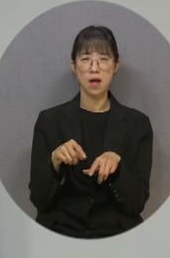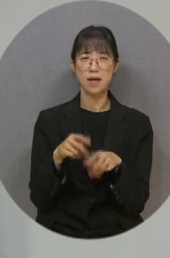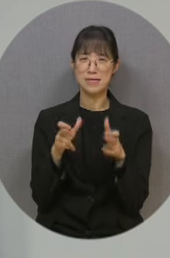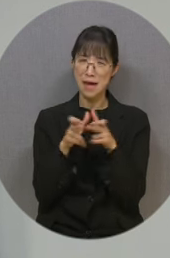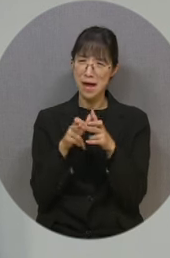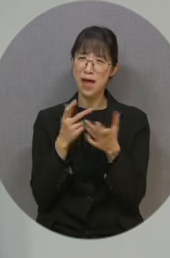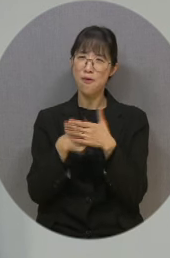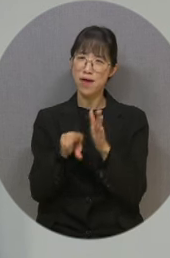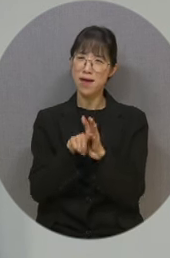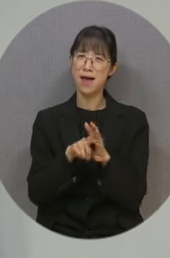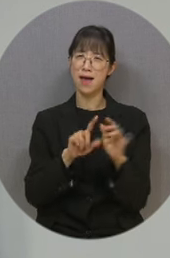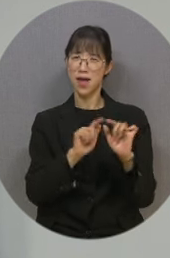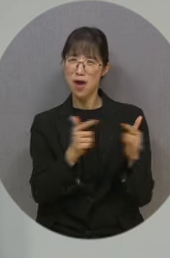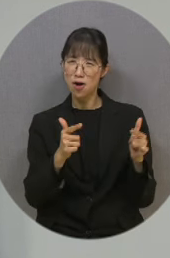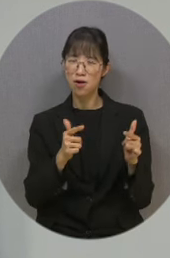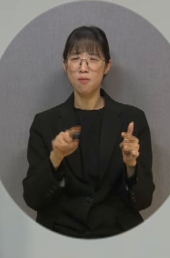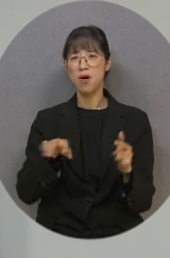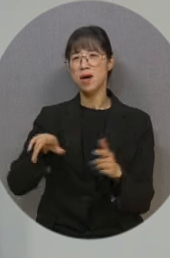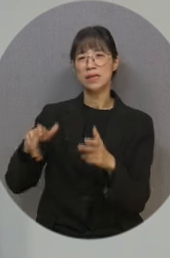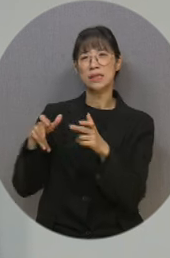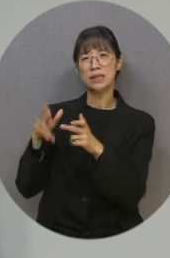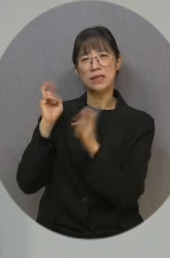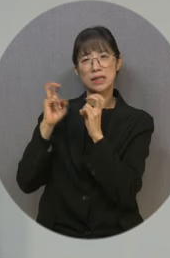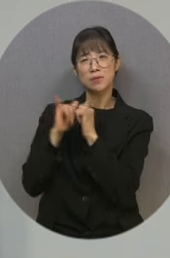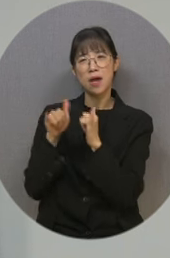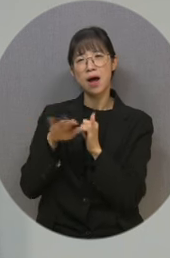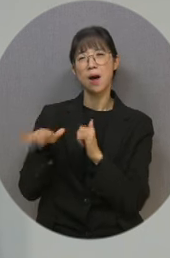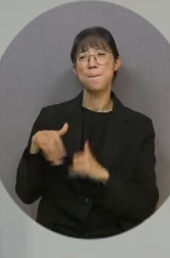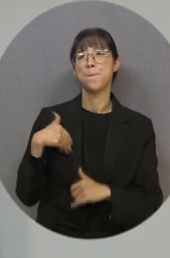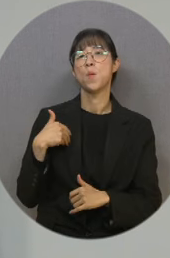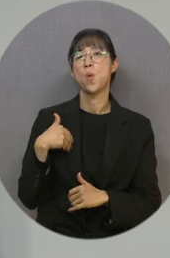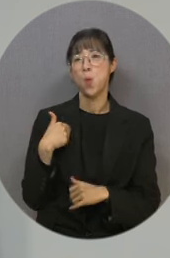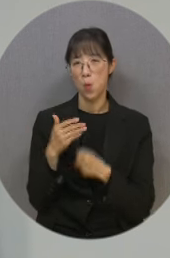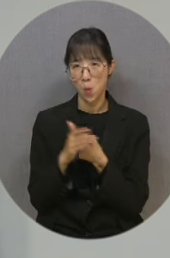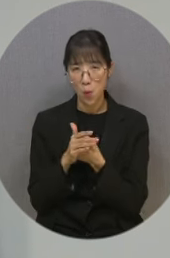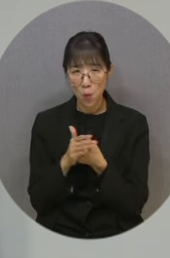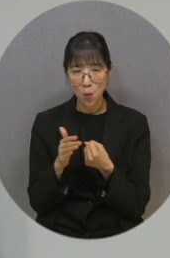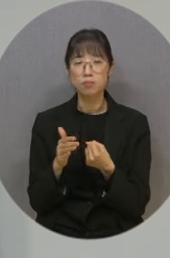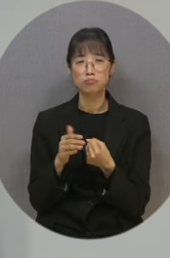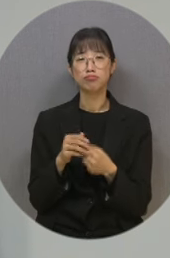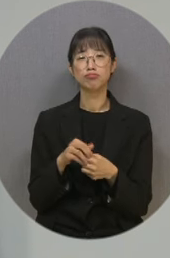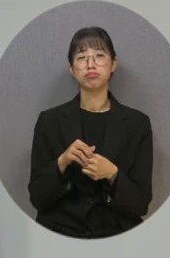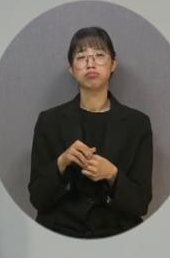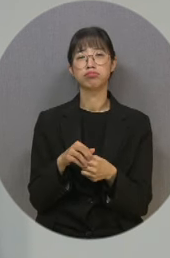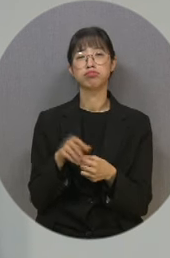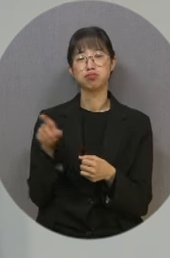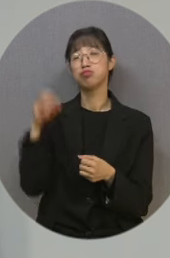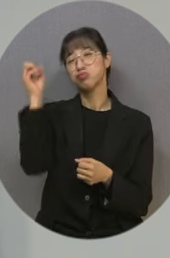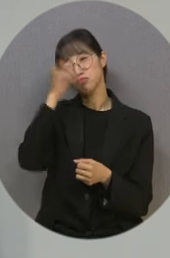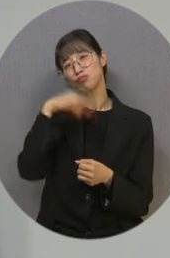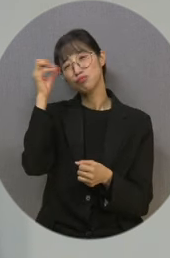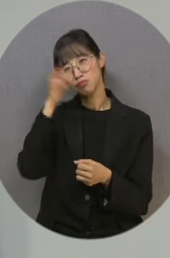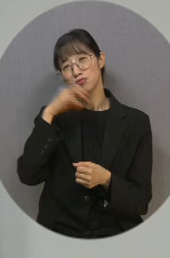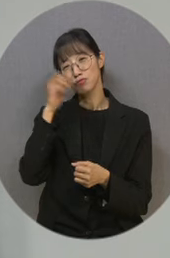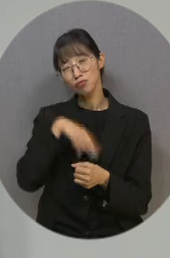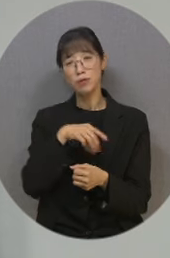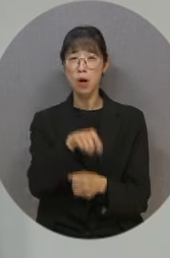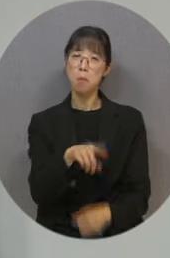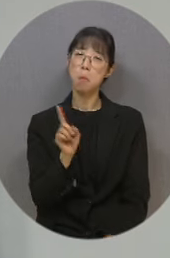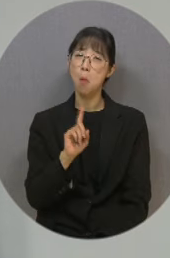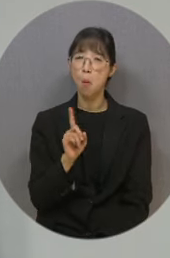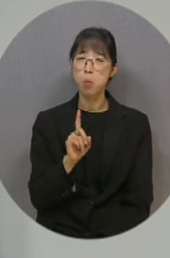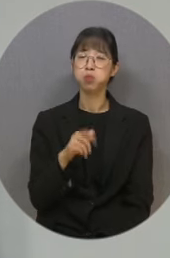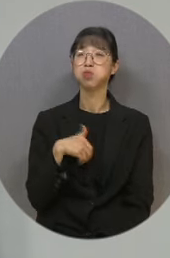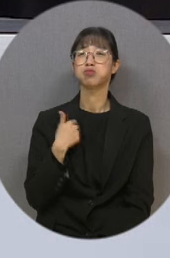경우는 기업에 있는 분들이 잘 모르실 거 아닙니까 그죠 기업에 계신 분들은 무신고 지나가지만 이게 뭐지